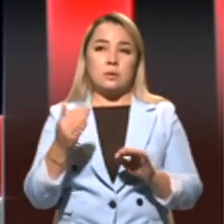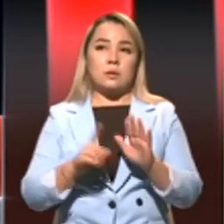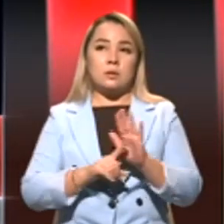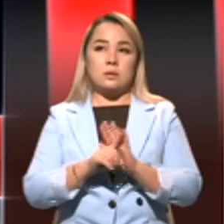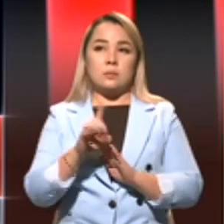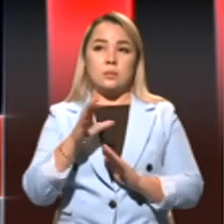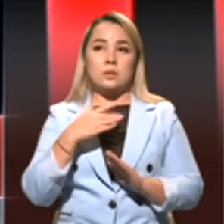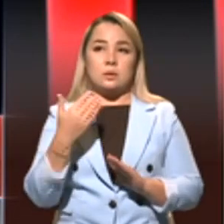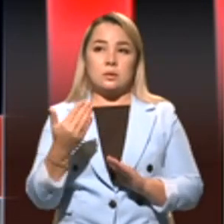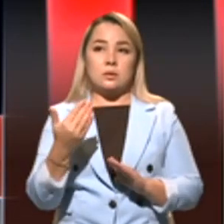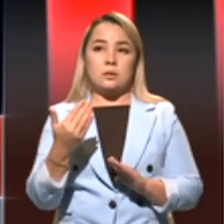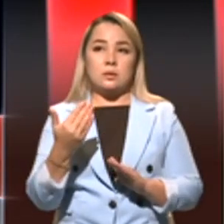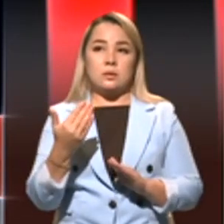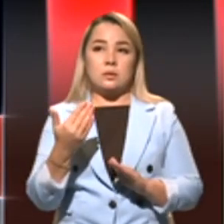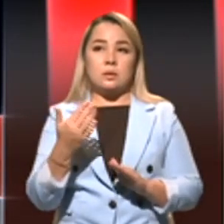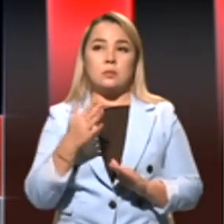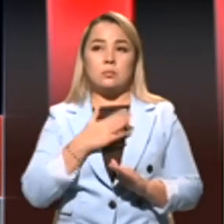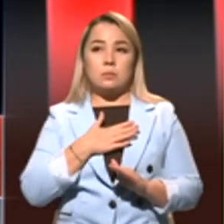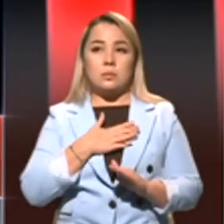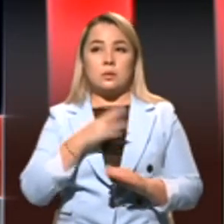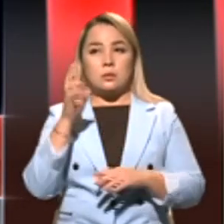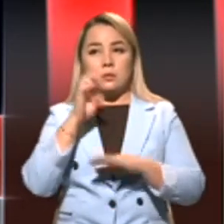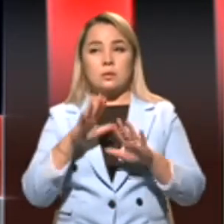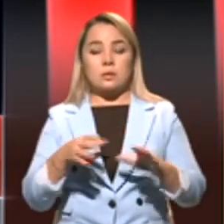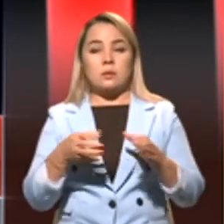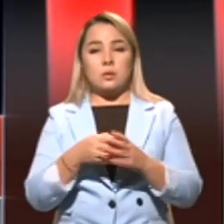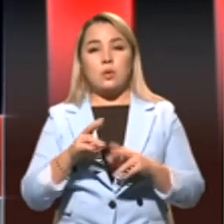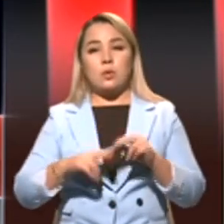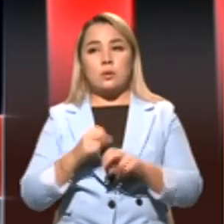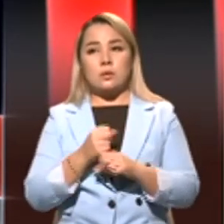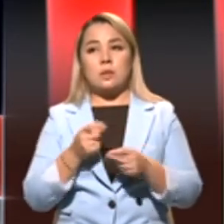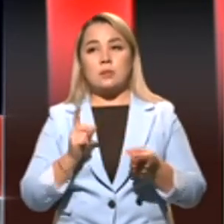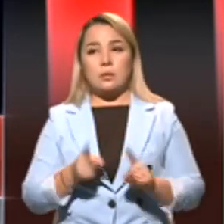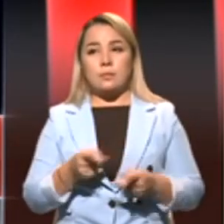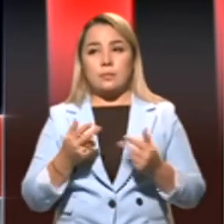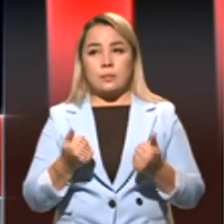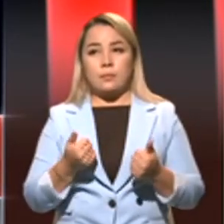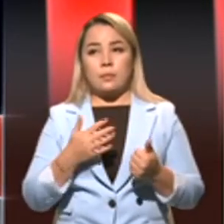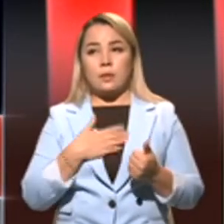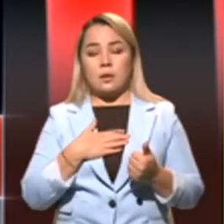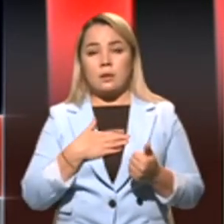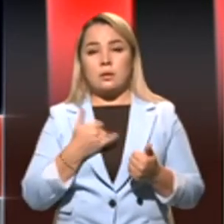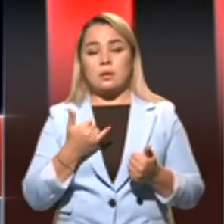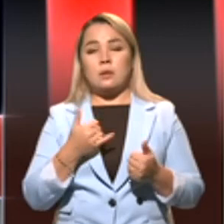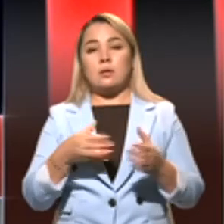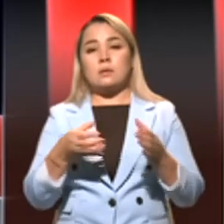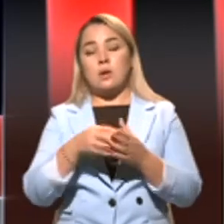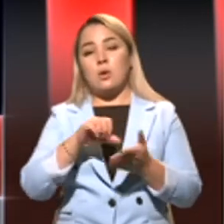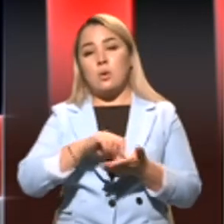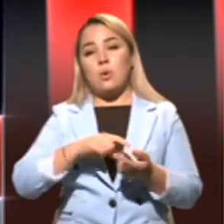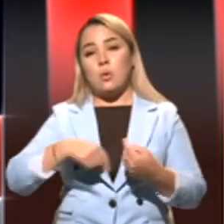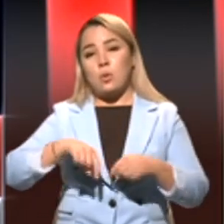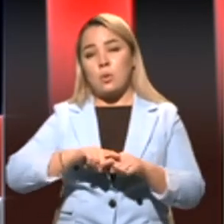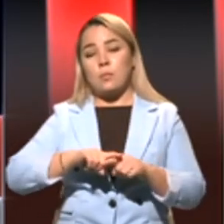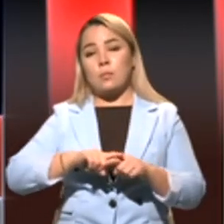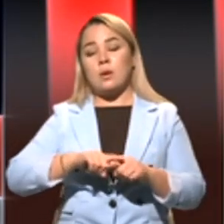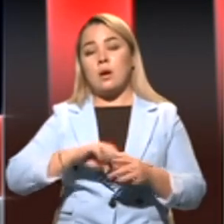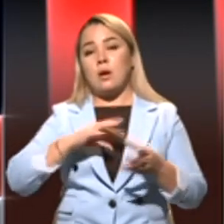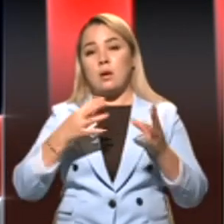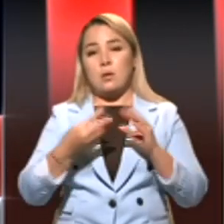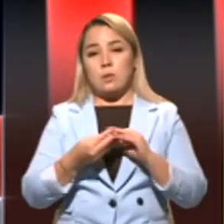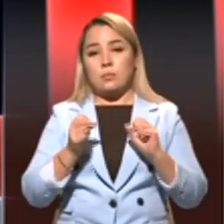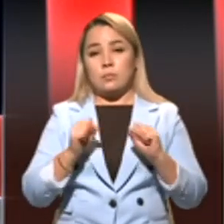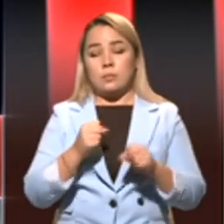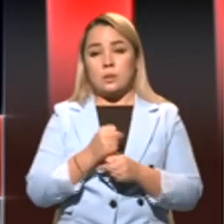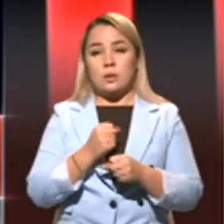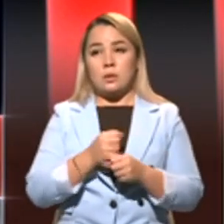бастадыңыз. Біз зайырлы мемлекет құралдық. Рас. Зайырлы, бірақ зайырлы қоғам қалыптастыра